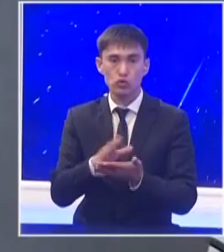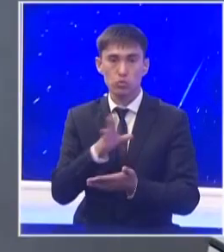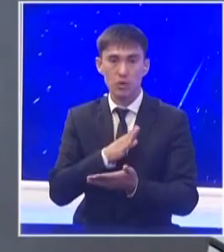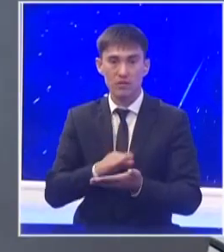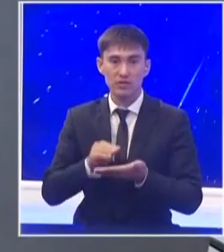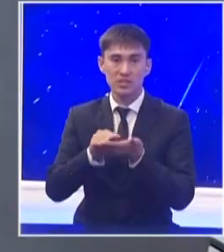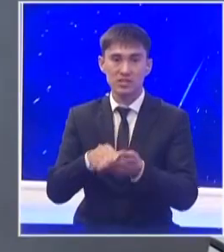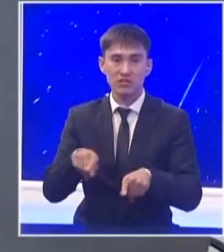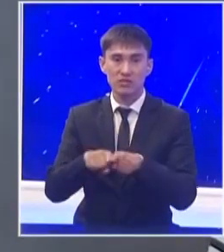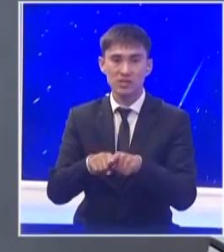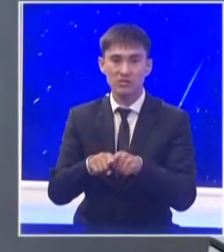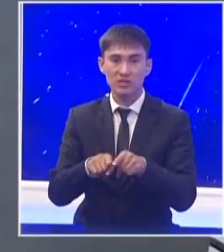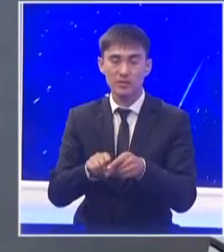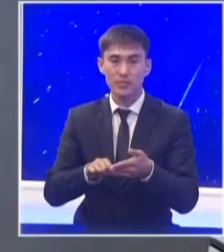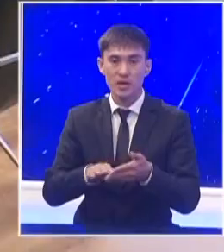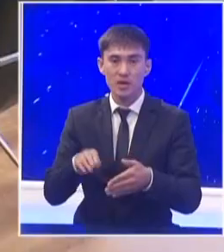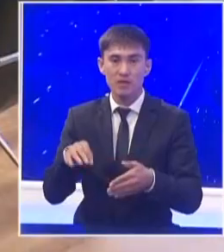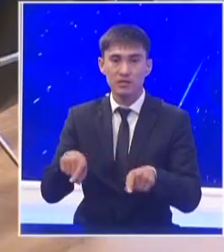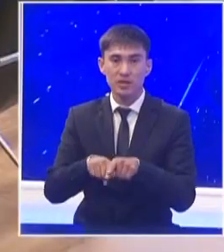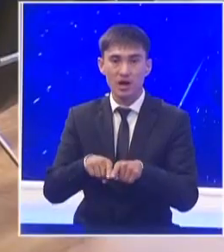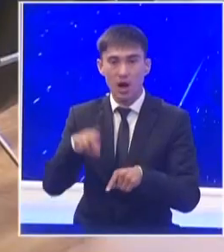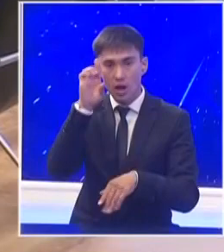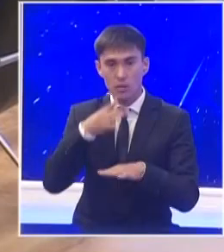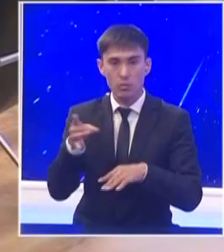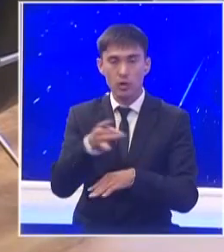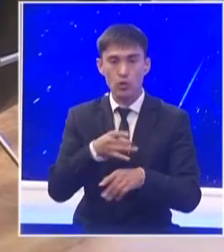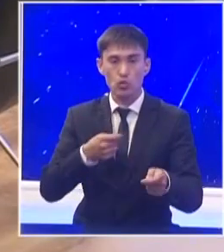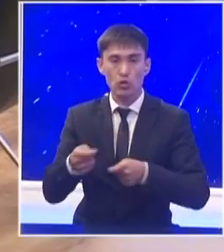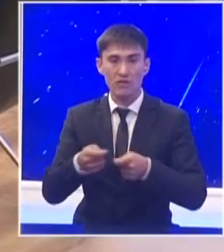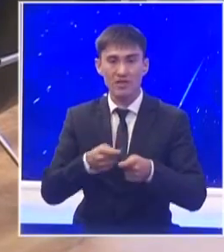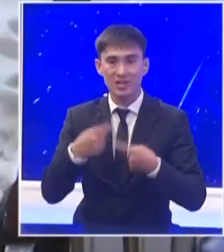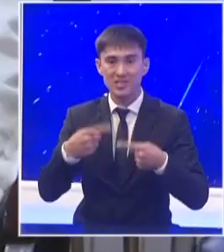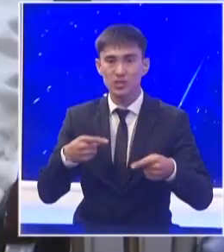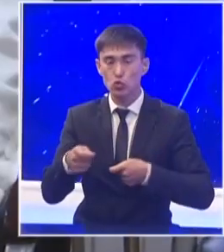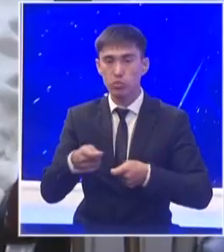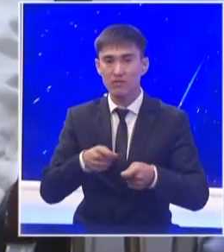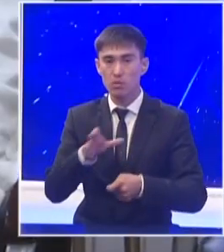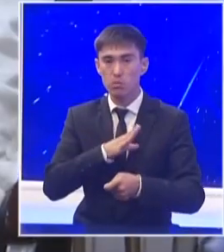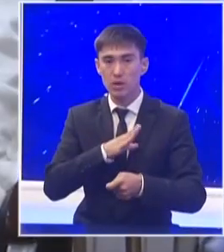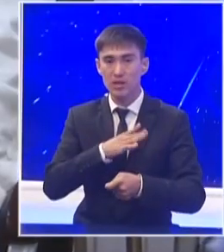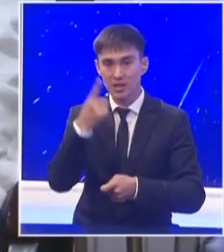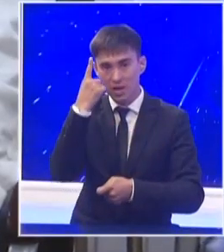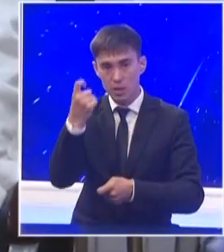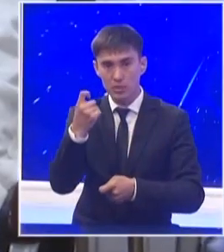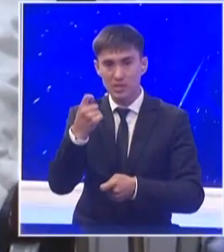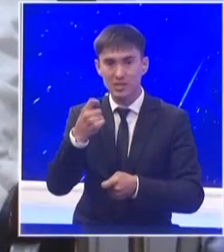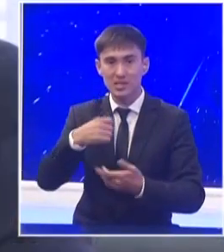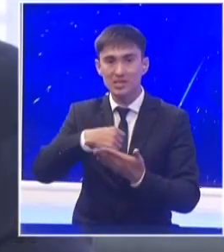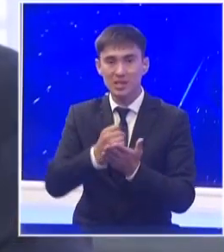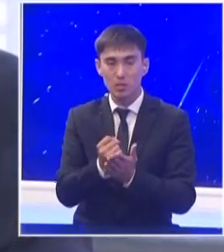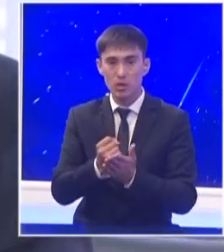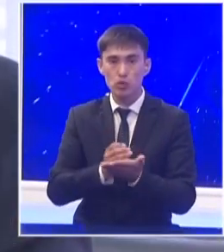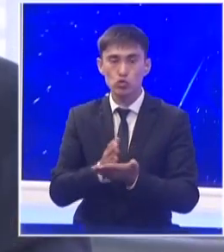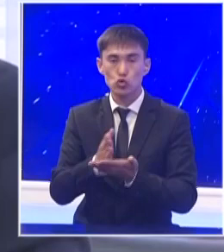были внесены соответствующие взыскания. Так, акимам районов и руководителям различных управлений были даны рекомендации